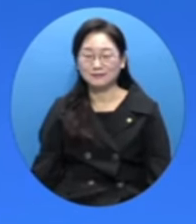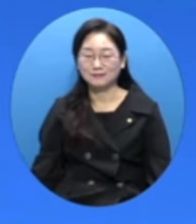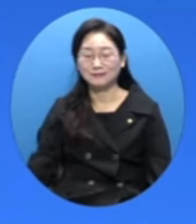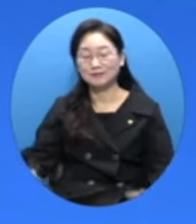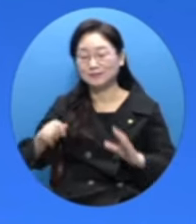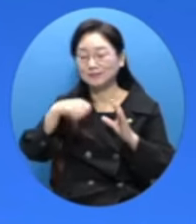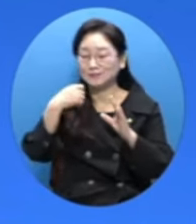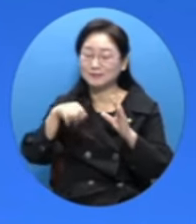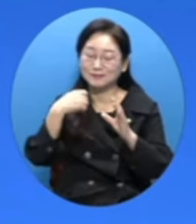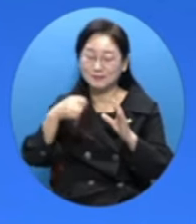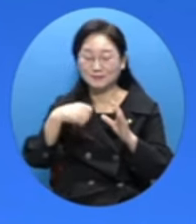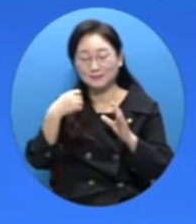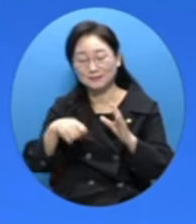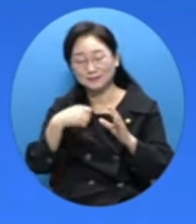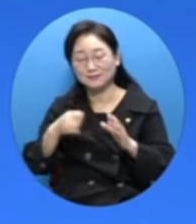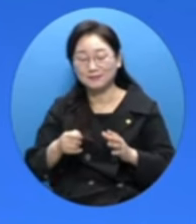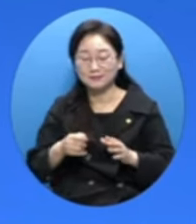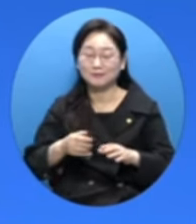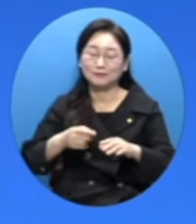식사를 하면 2시간 반입니다.